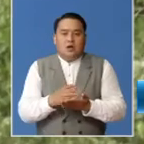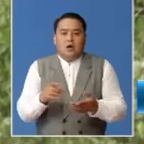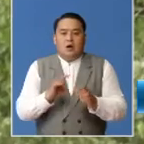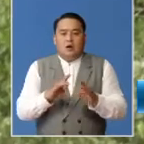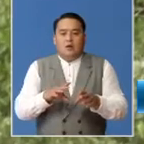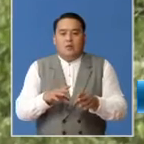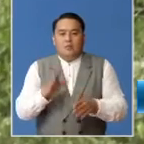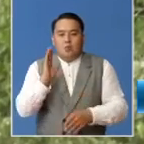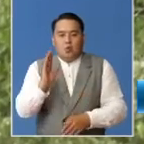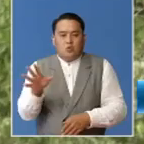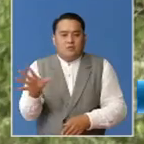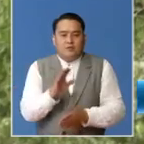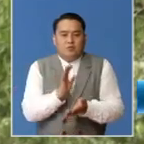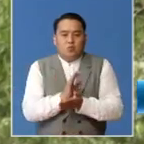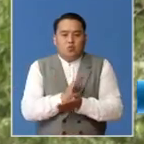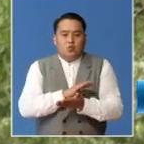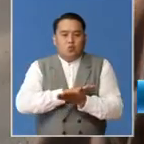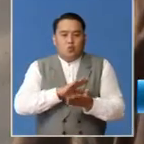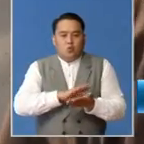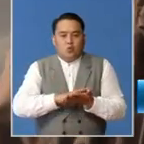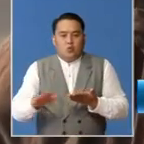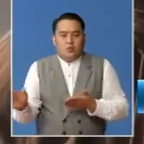в ближайшие дни весь мусор уберут.